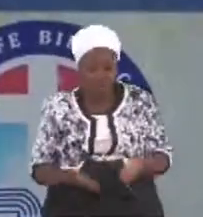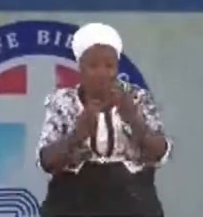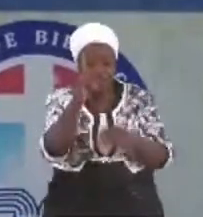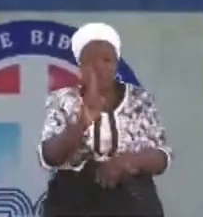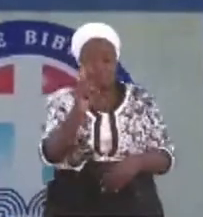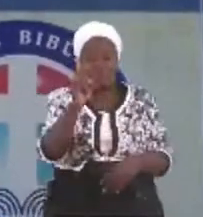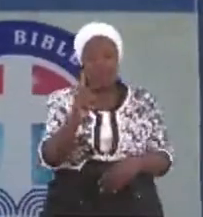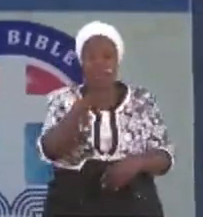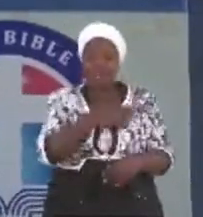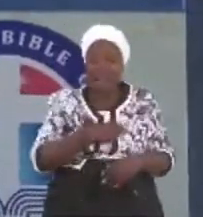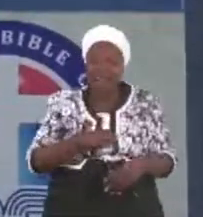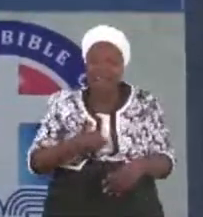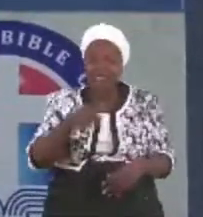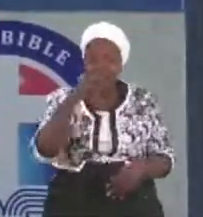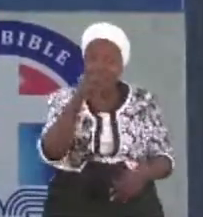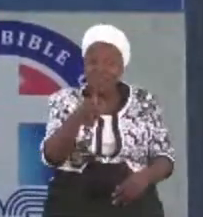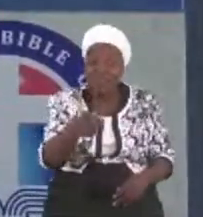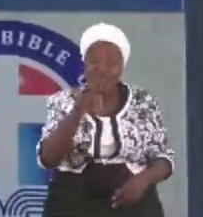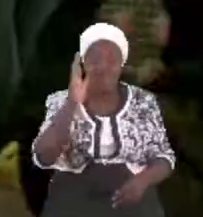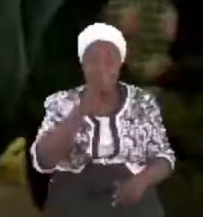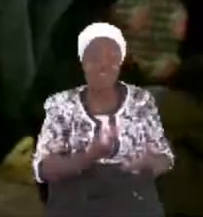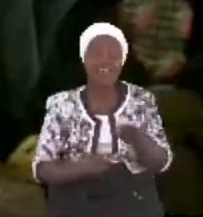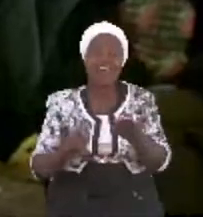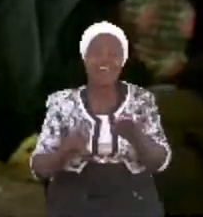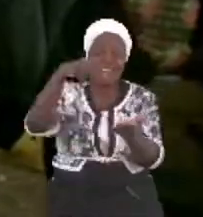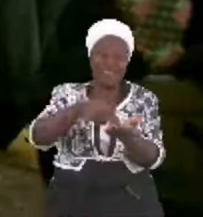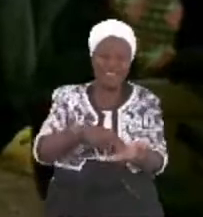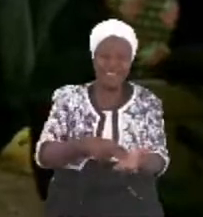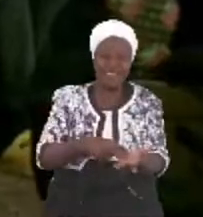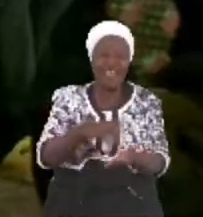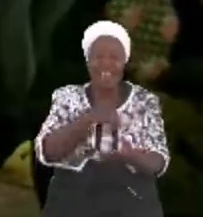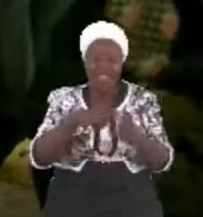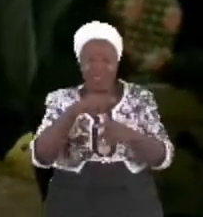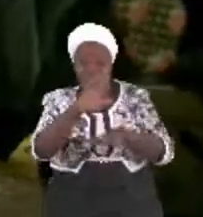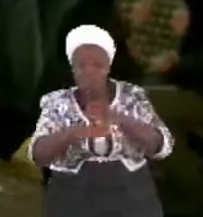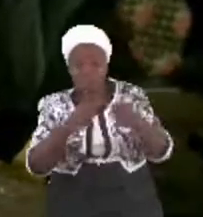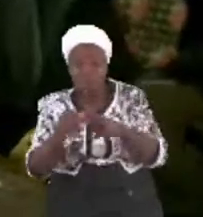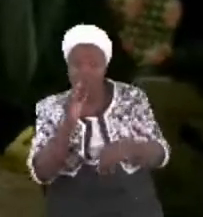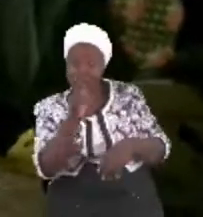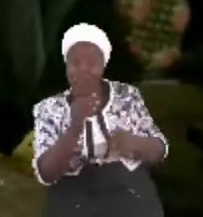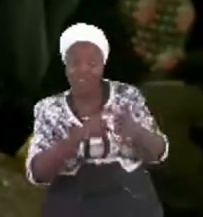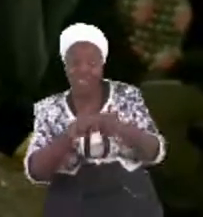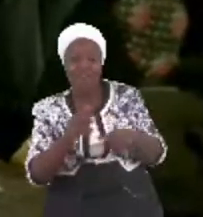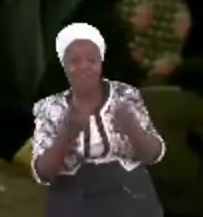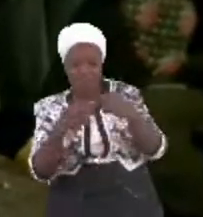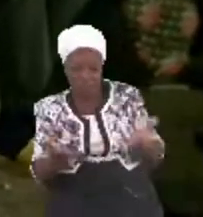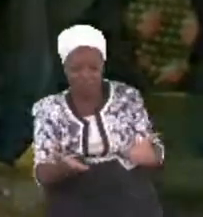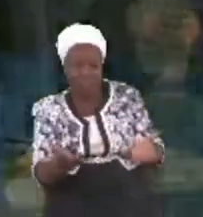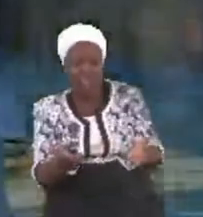lever. Et tu vas te lever. Tu vas marcher, venir devant et venir